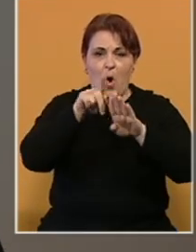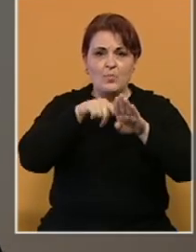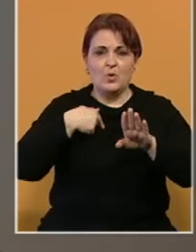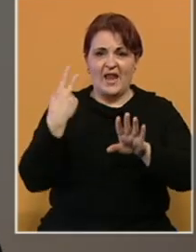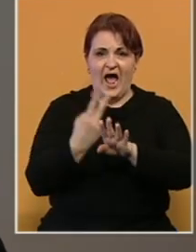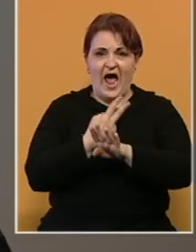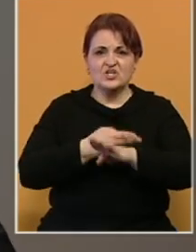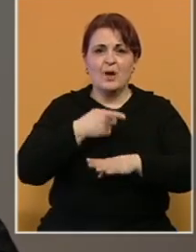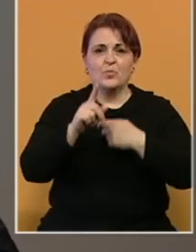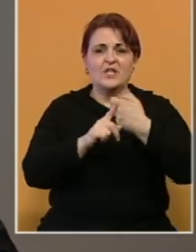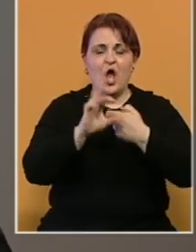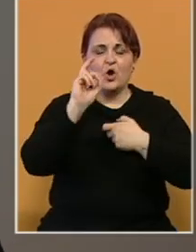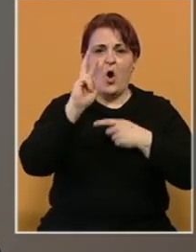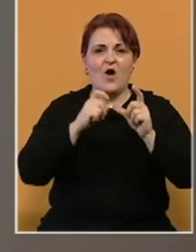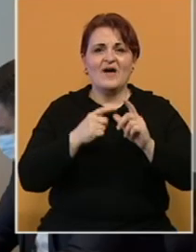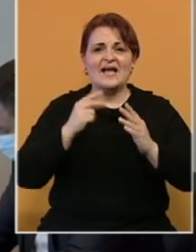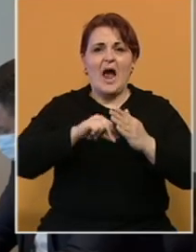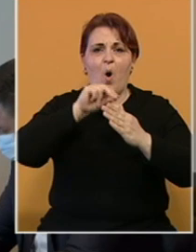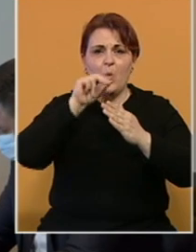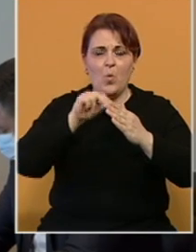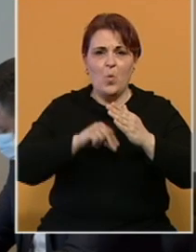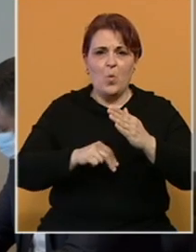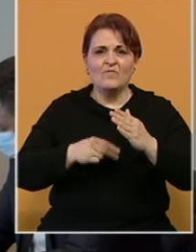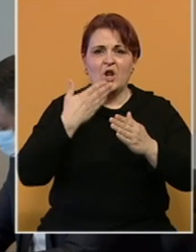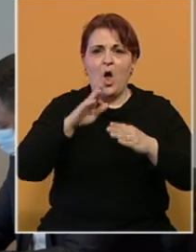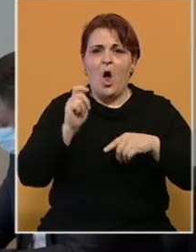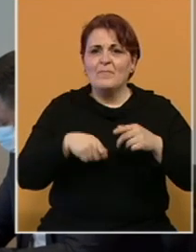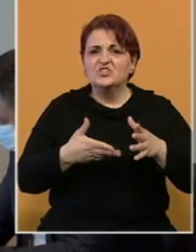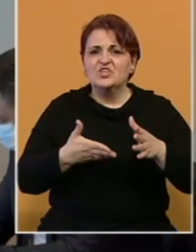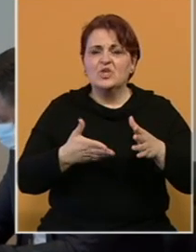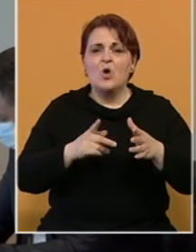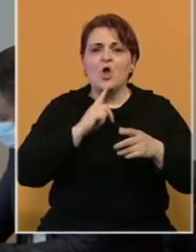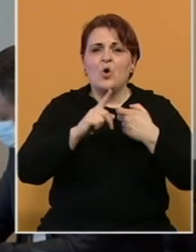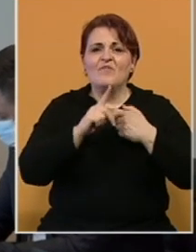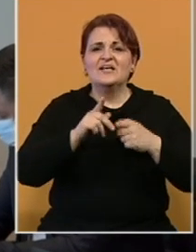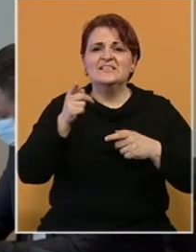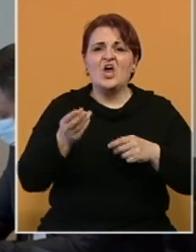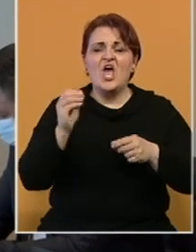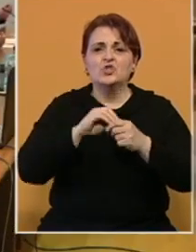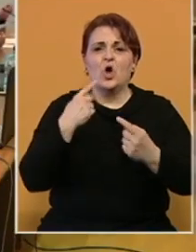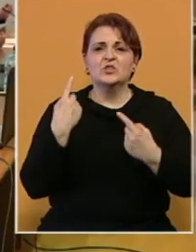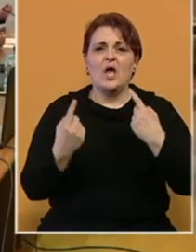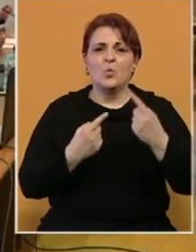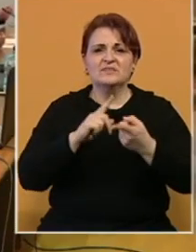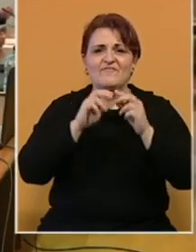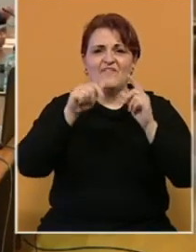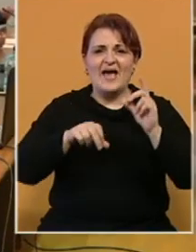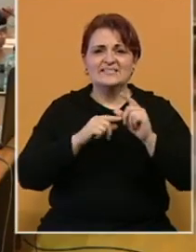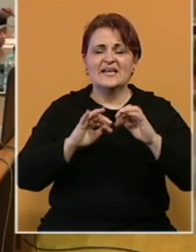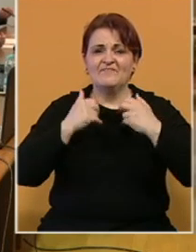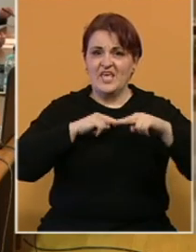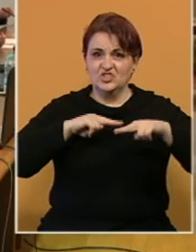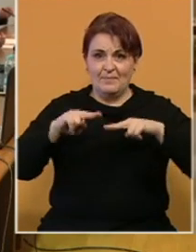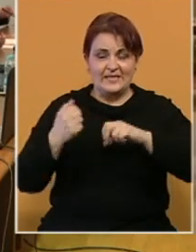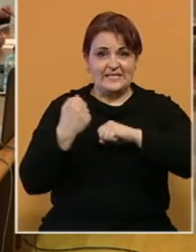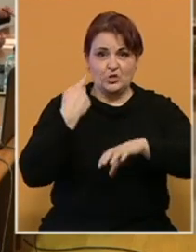našu zemlju putem COVAX-a, kao i ugovor o obeštećenju od COVAX-a koji se odnosi na dodatne uslove Pfizera. Savjet ministara